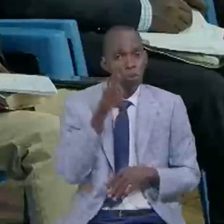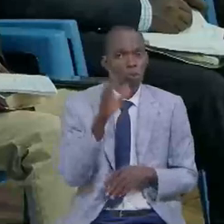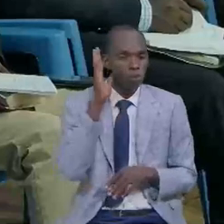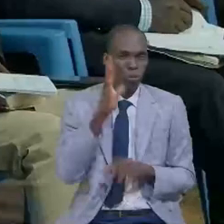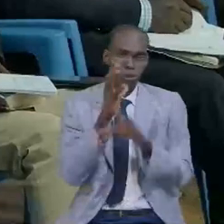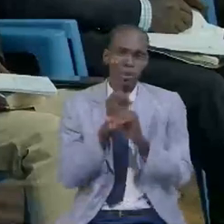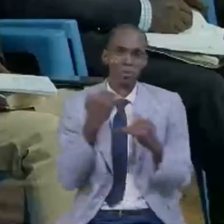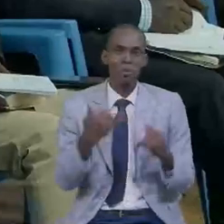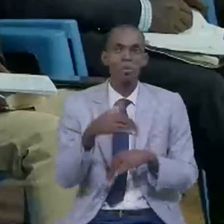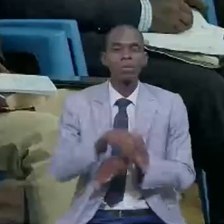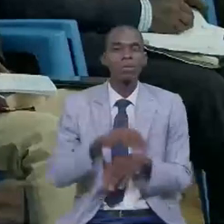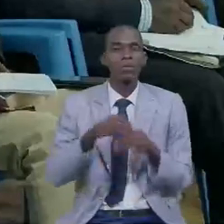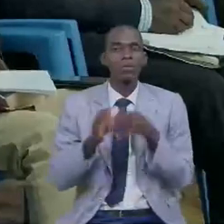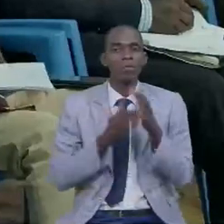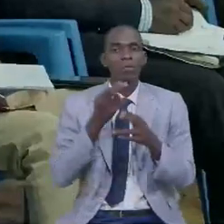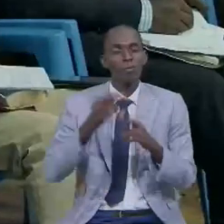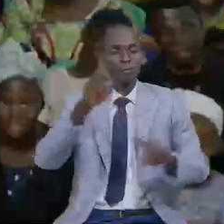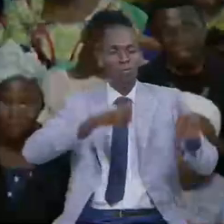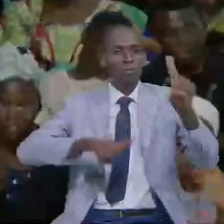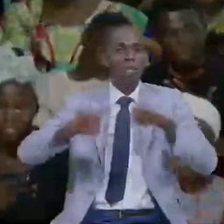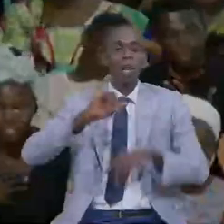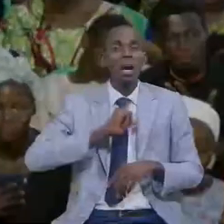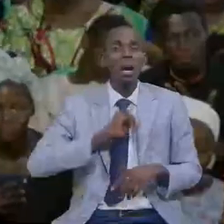soir. Je vais recevoir ce soir.